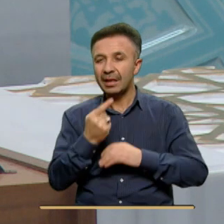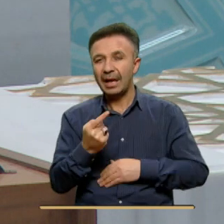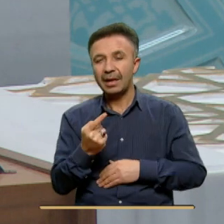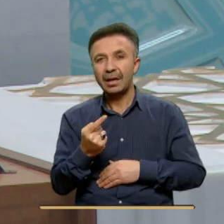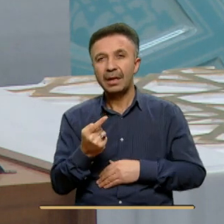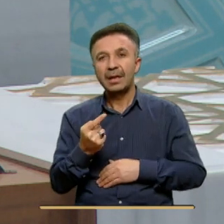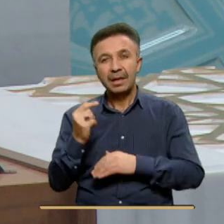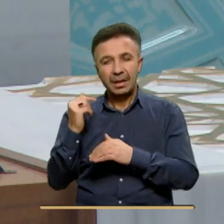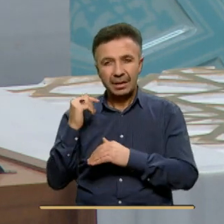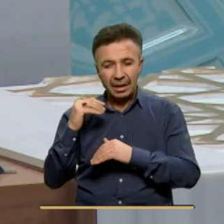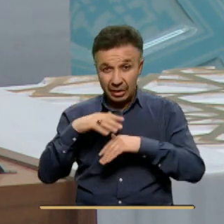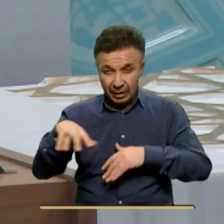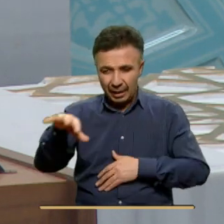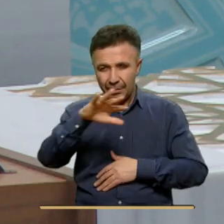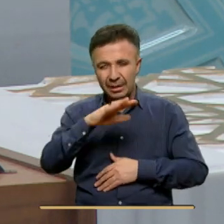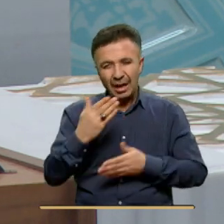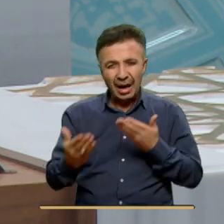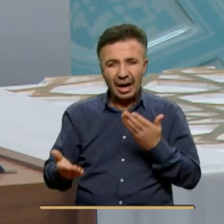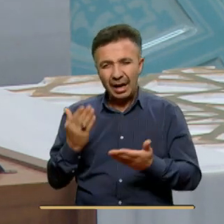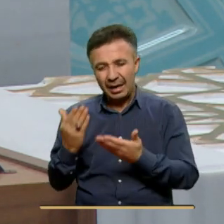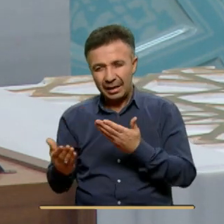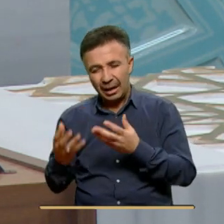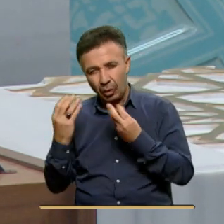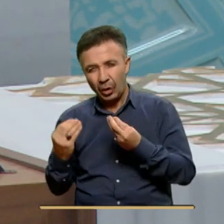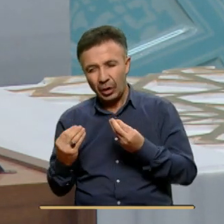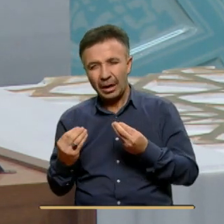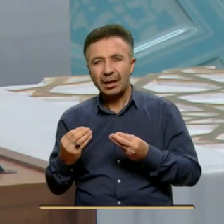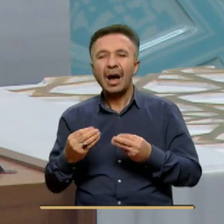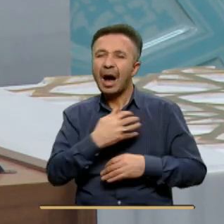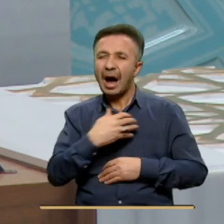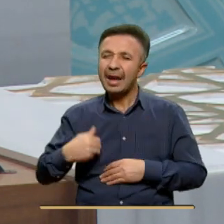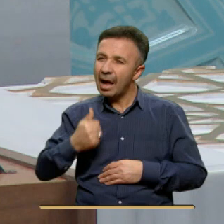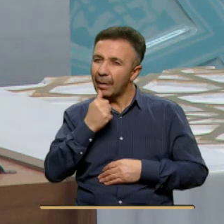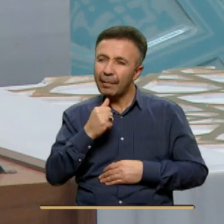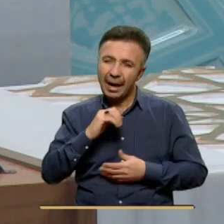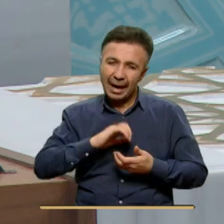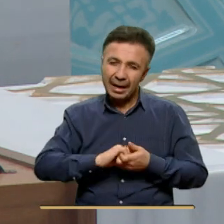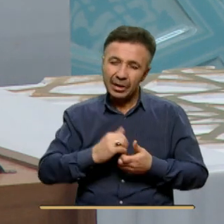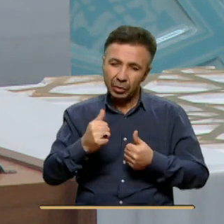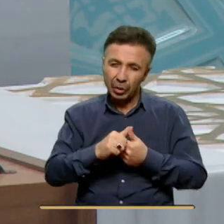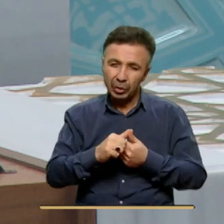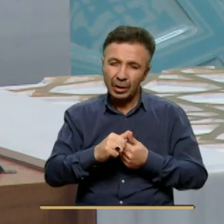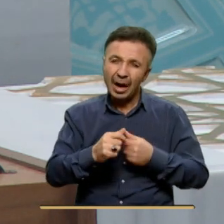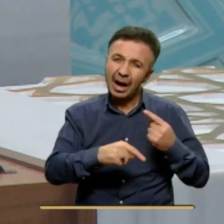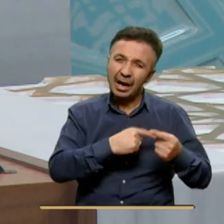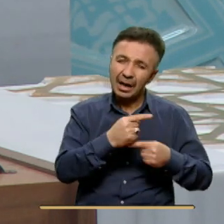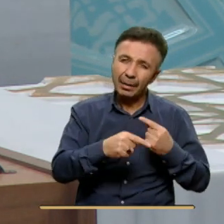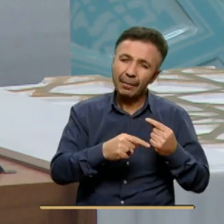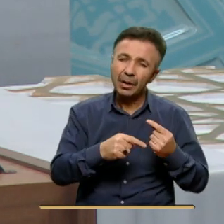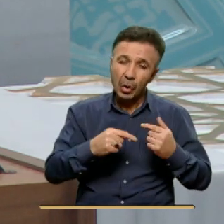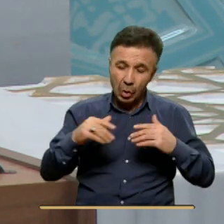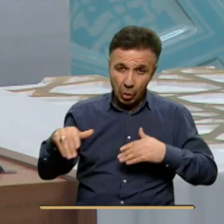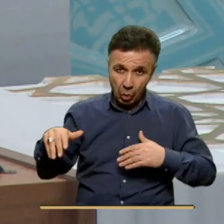ahirete göçmüş anne baba, eş dost, akraba, konu komşu, üzerlerimizde hakkı bulunan bütün mümin